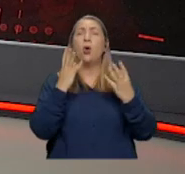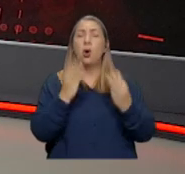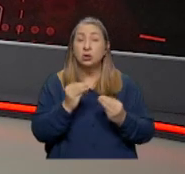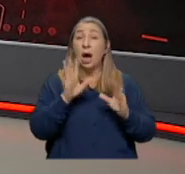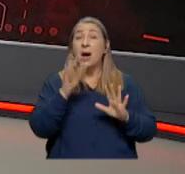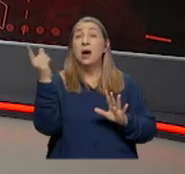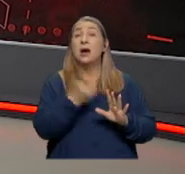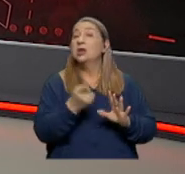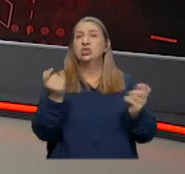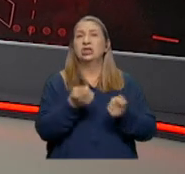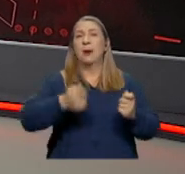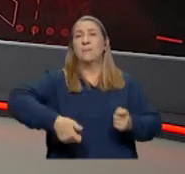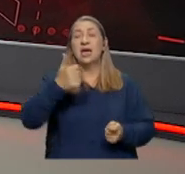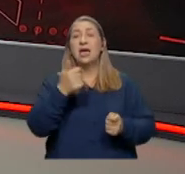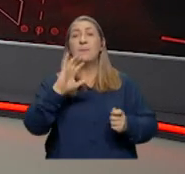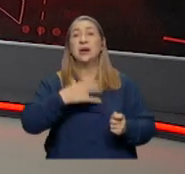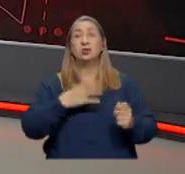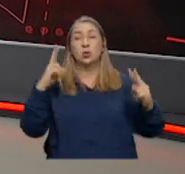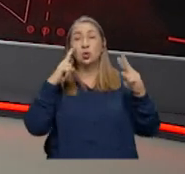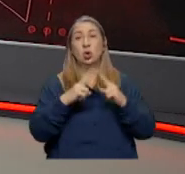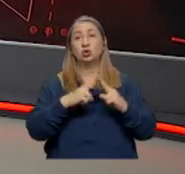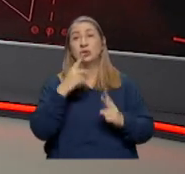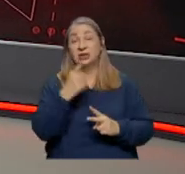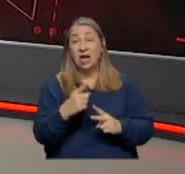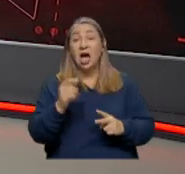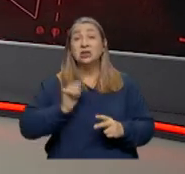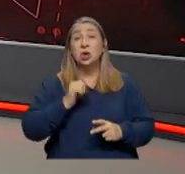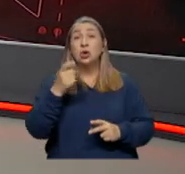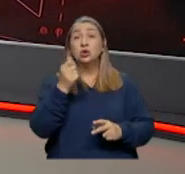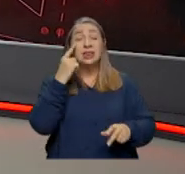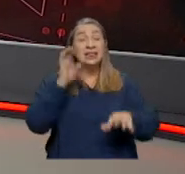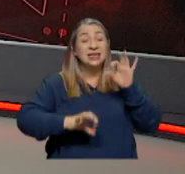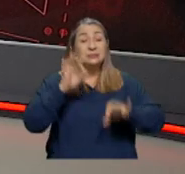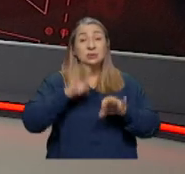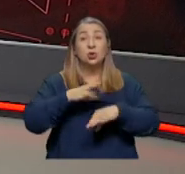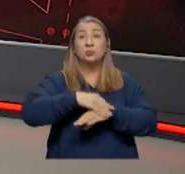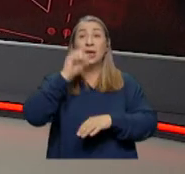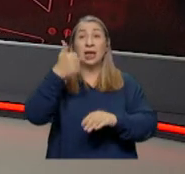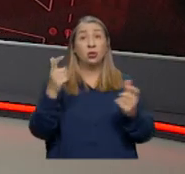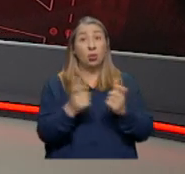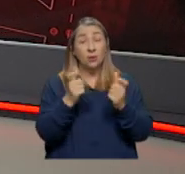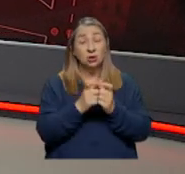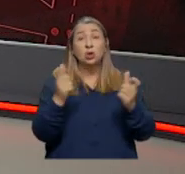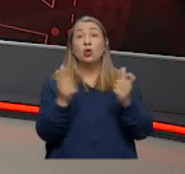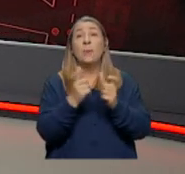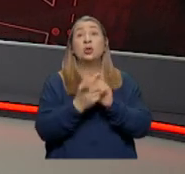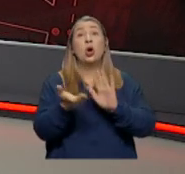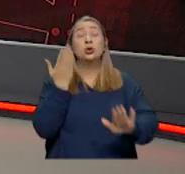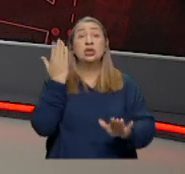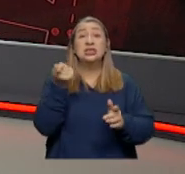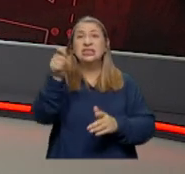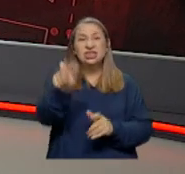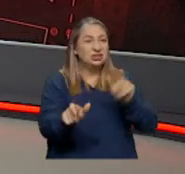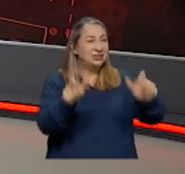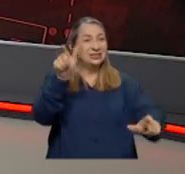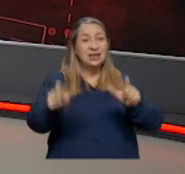rakamı ise Çalışma bakanı ve işveren görüşüyor dedi asgari ücret tespit Komisyonu Yarın toplanacak toplantı öncesi